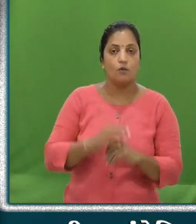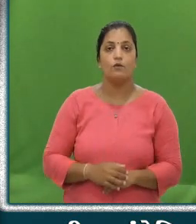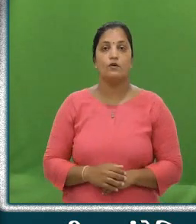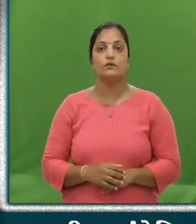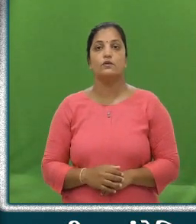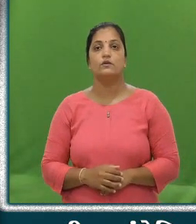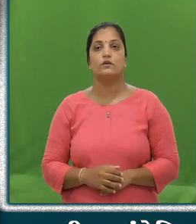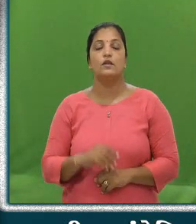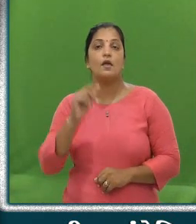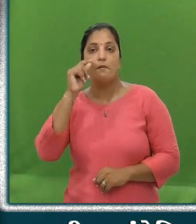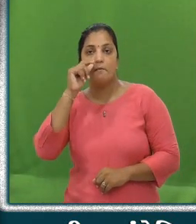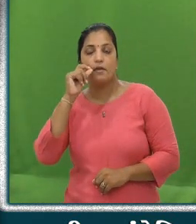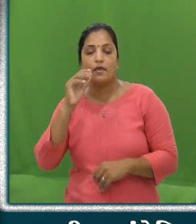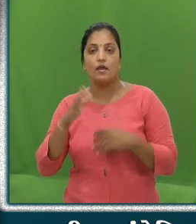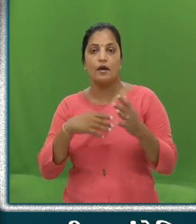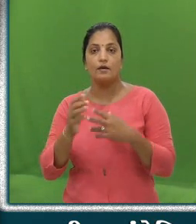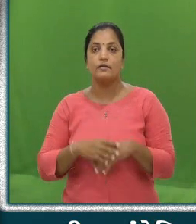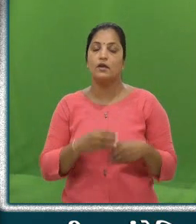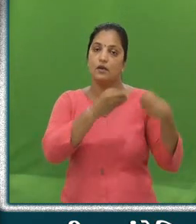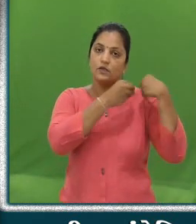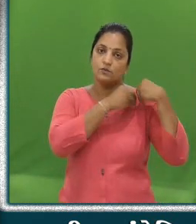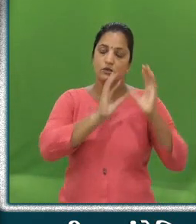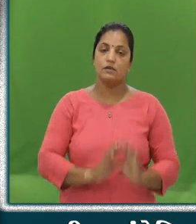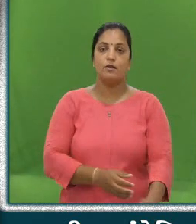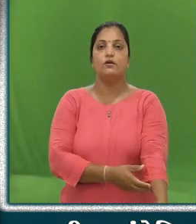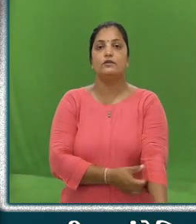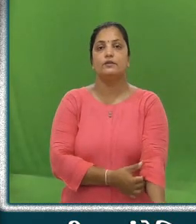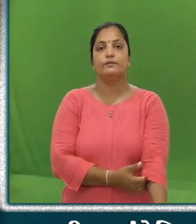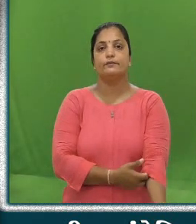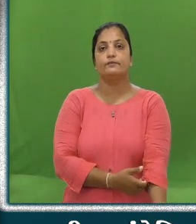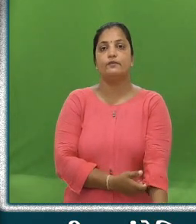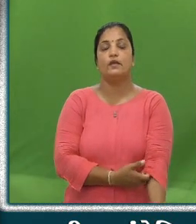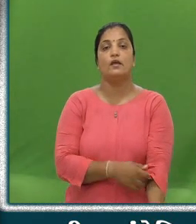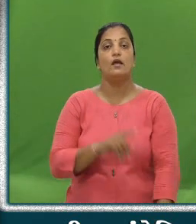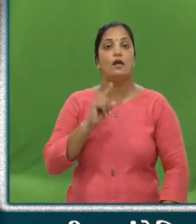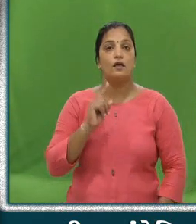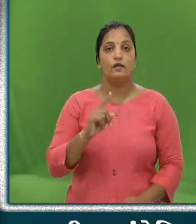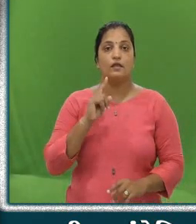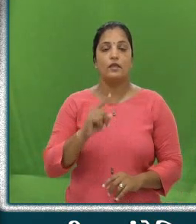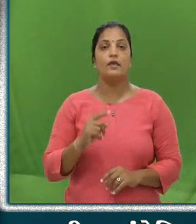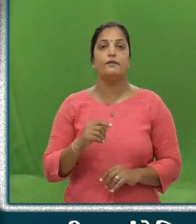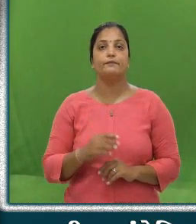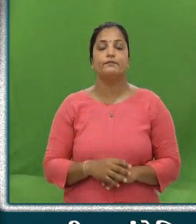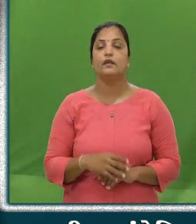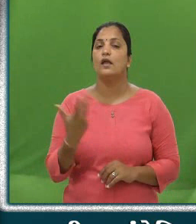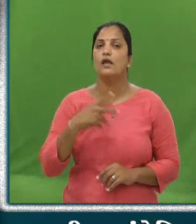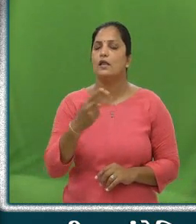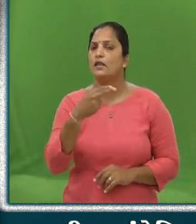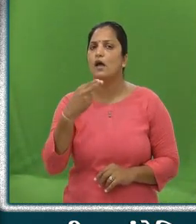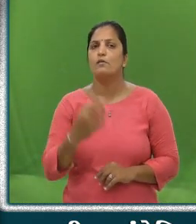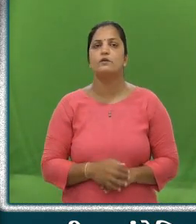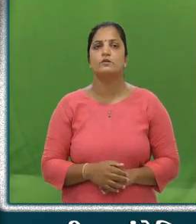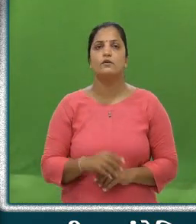રીતે નરપણા કે માદાપણા માટે જવાબદાર હોય છે અને તે રંગસૂત્ર જે છે એને આપણે શું કહીએ